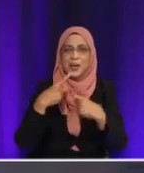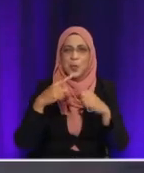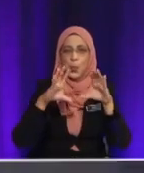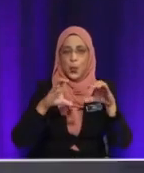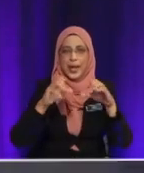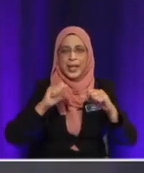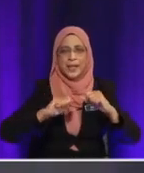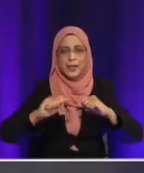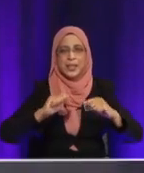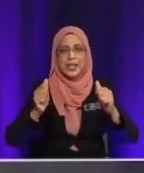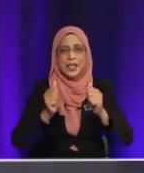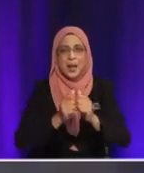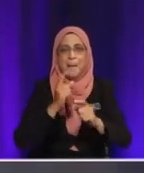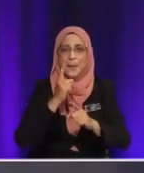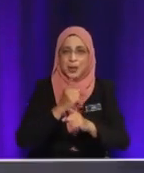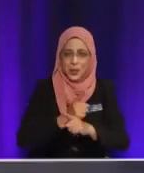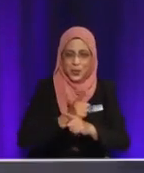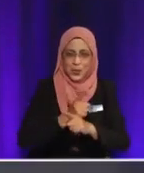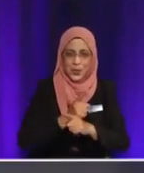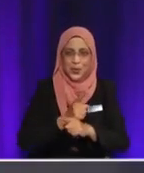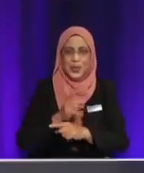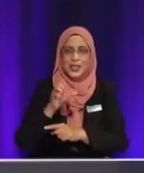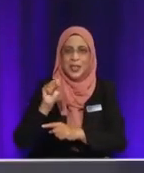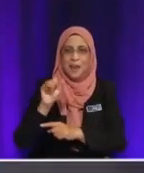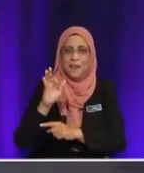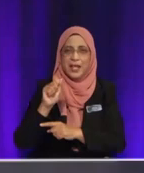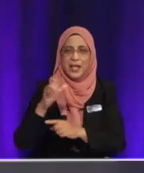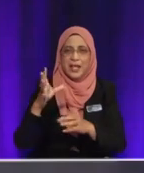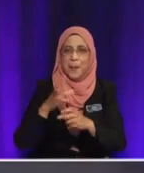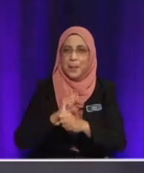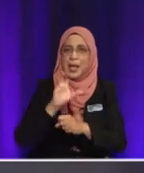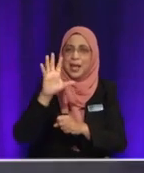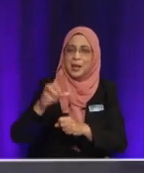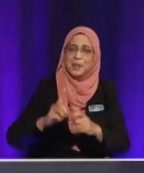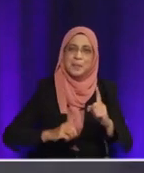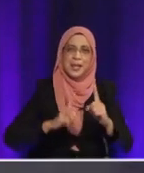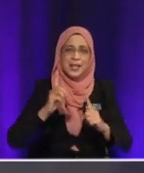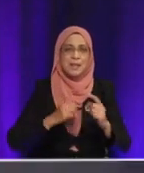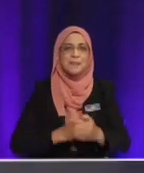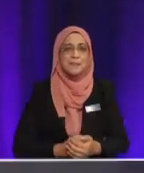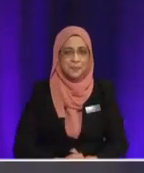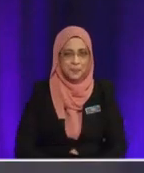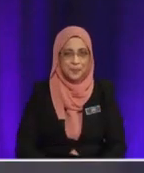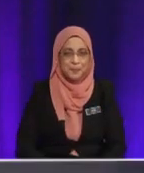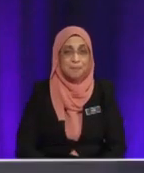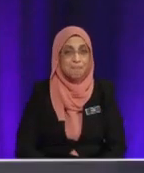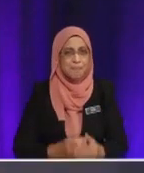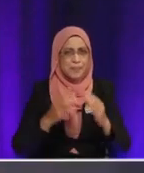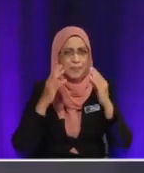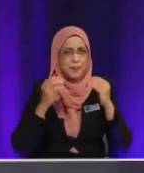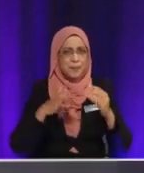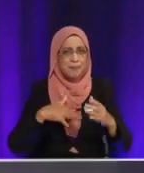kalau mari pentaksiran keseluruhan untuk saya sebanyak 5 bintang. Okey, terima kasih. Cuba cikgu hari ini berbesar hatilah